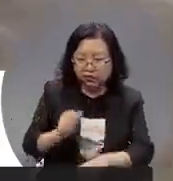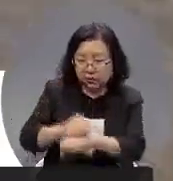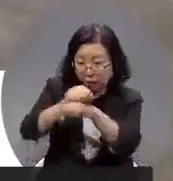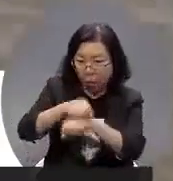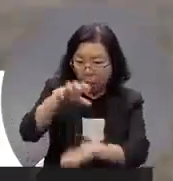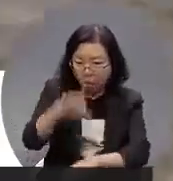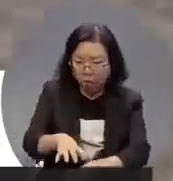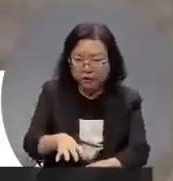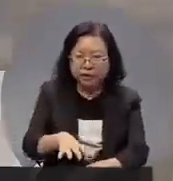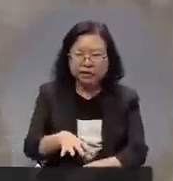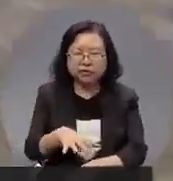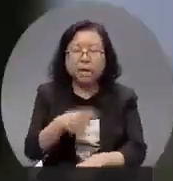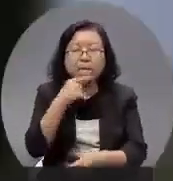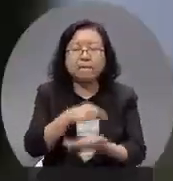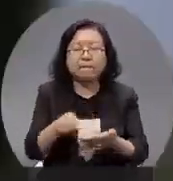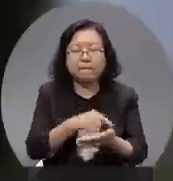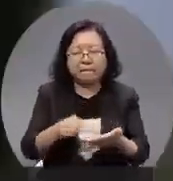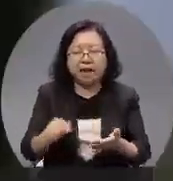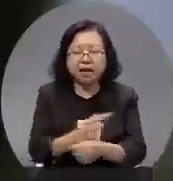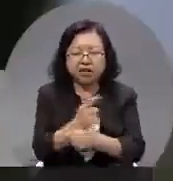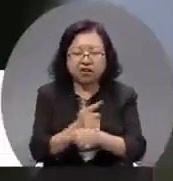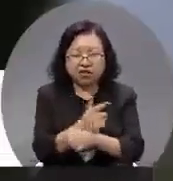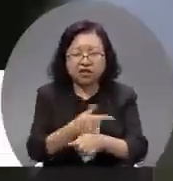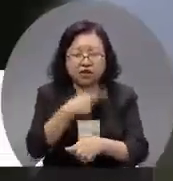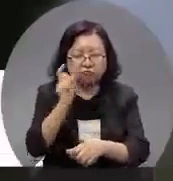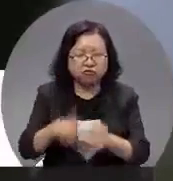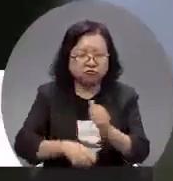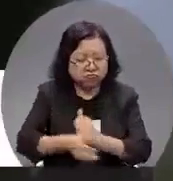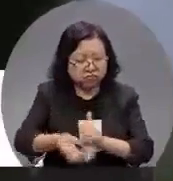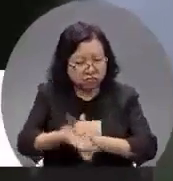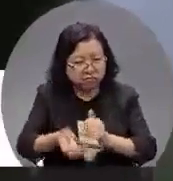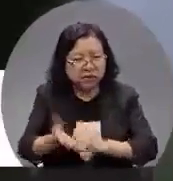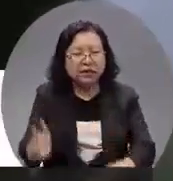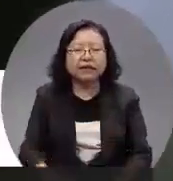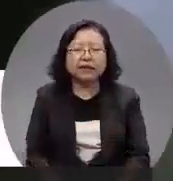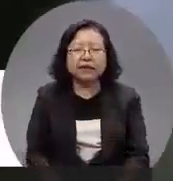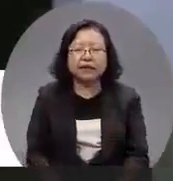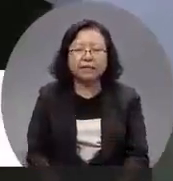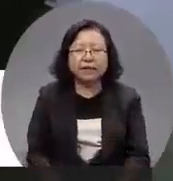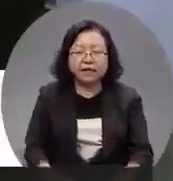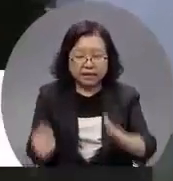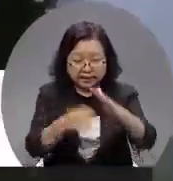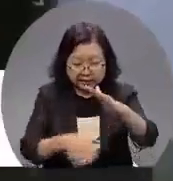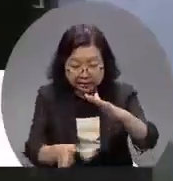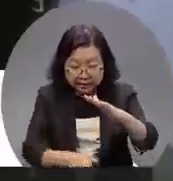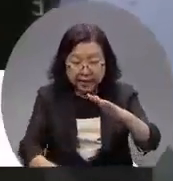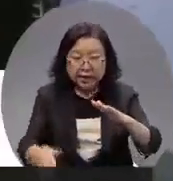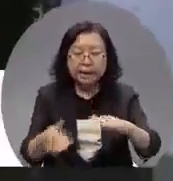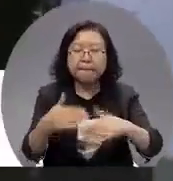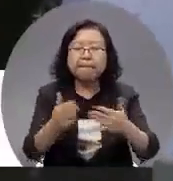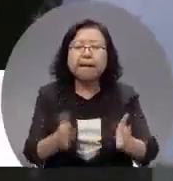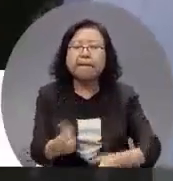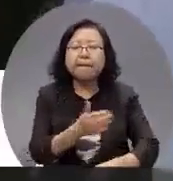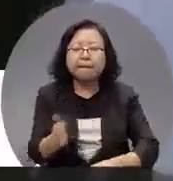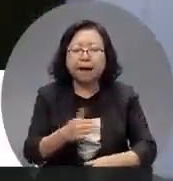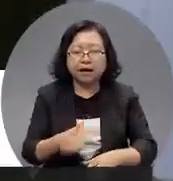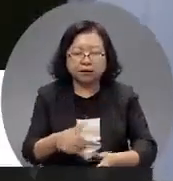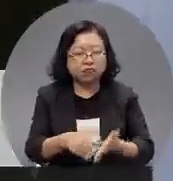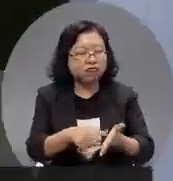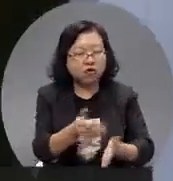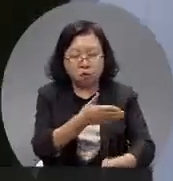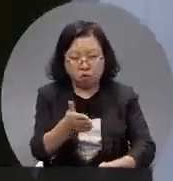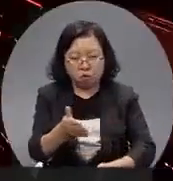작업이 이뤄졌습니다. 지하에 있는 공실이었는데 적재되어 있는 물품은 따로 없었고 물은 한 1.2m 정도로 이제 물이 차